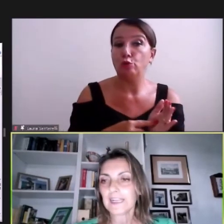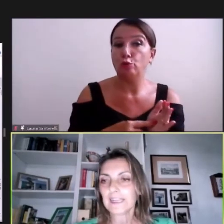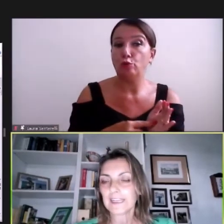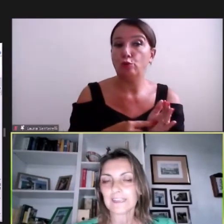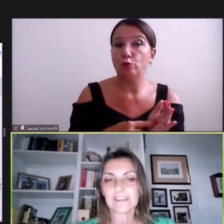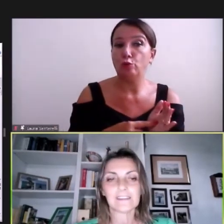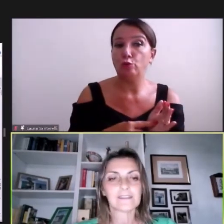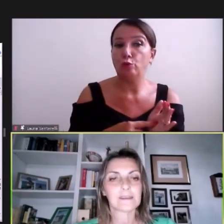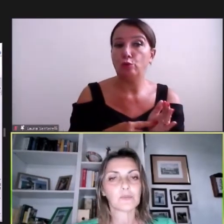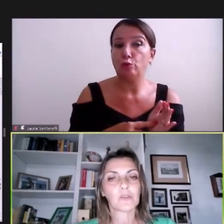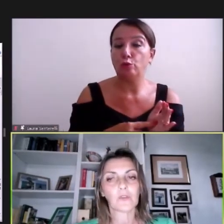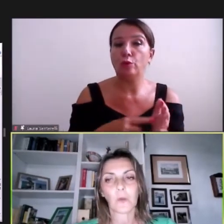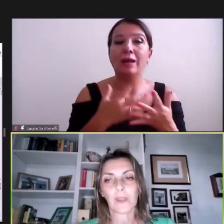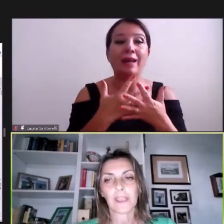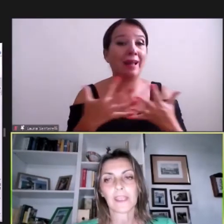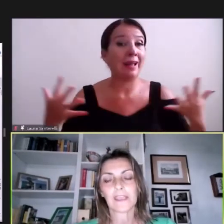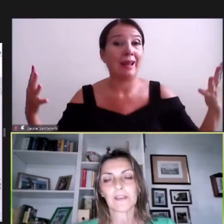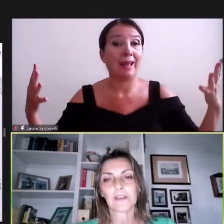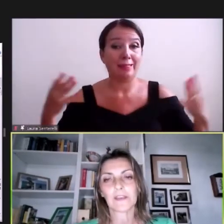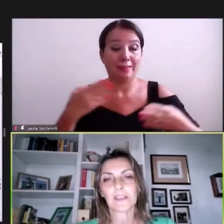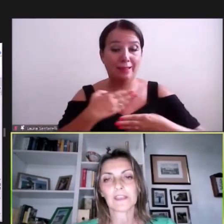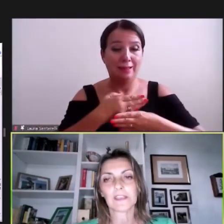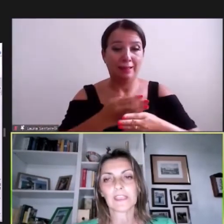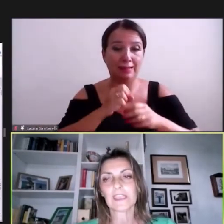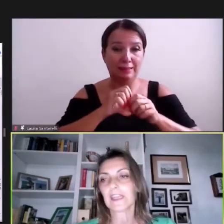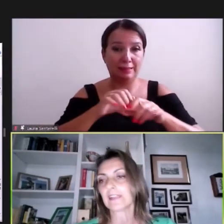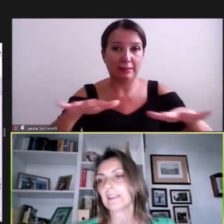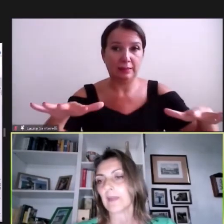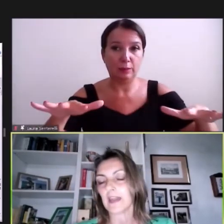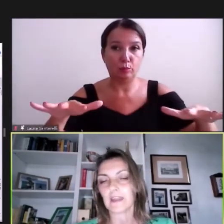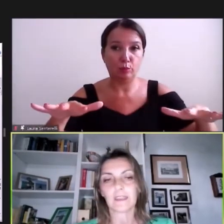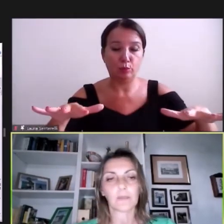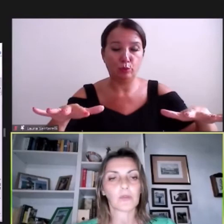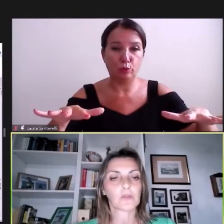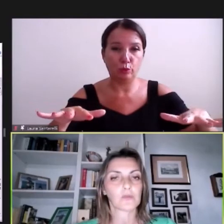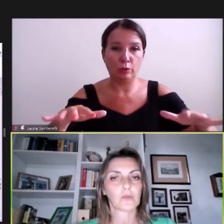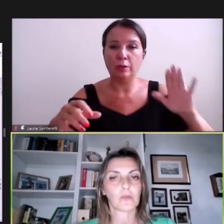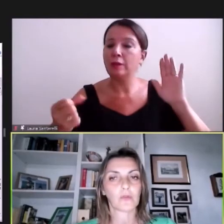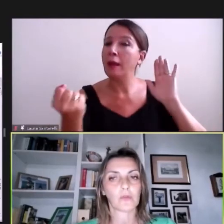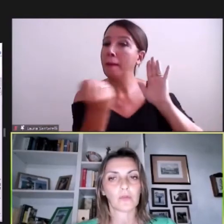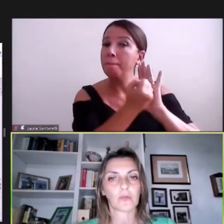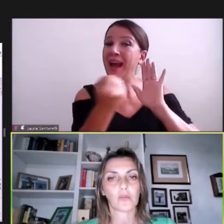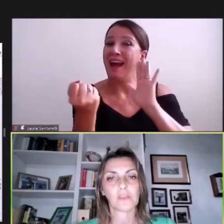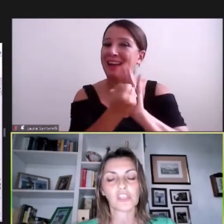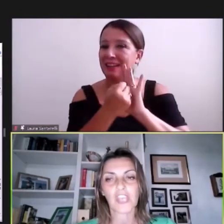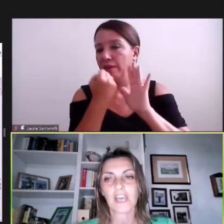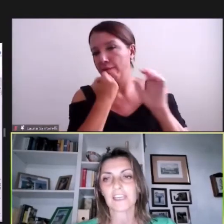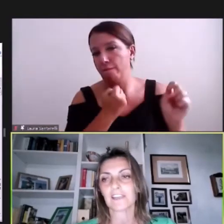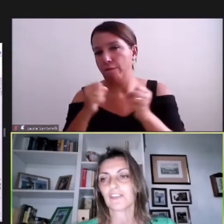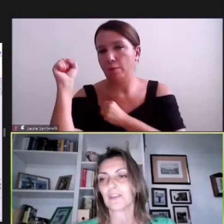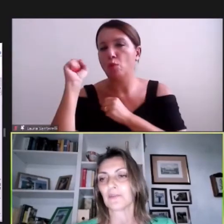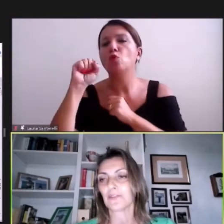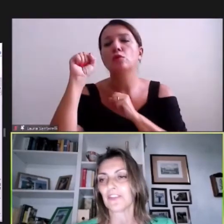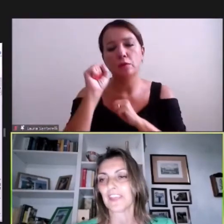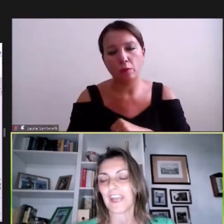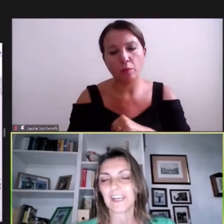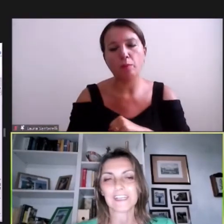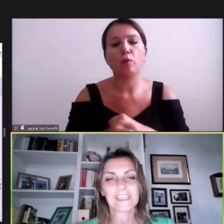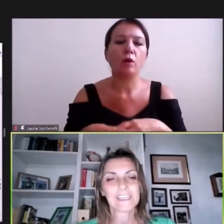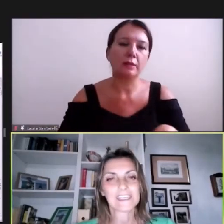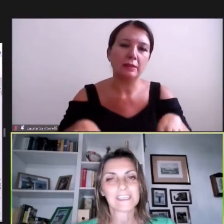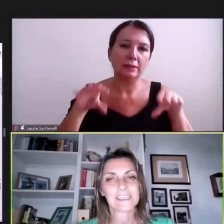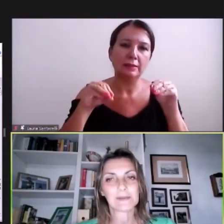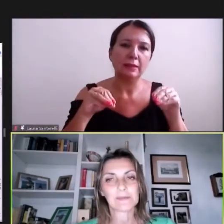alla grande distribuzione, i grandi marchi possono cominciare, diciamo così,